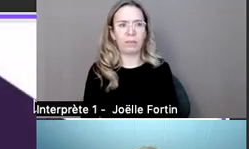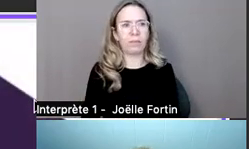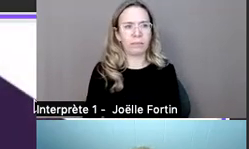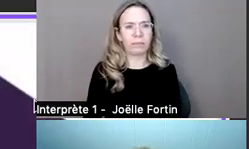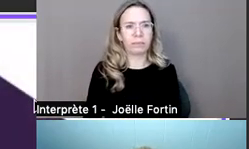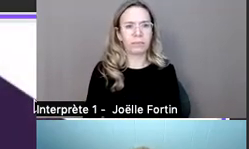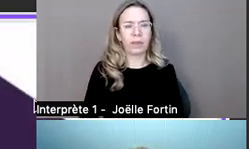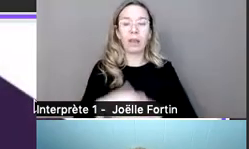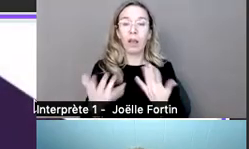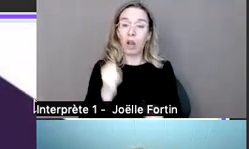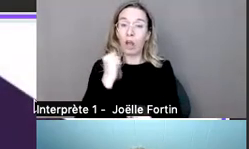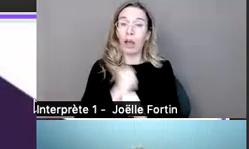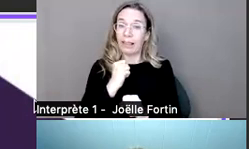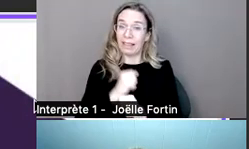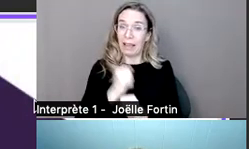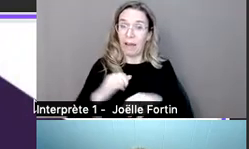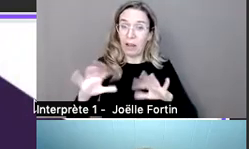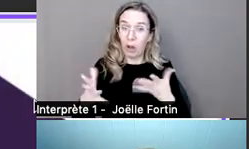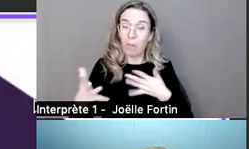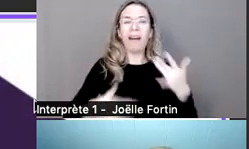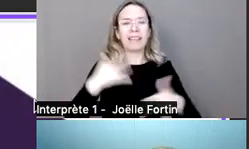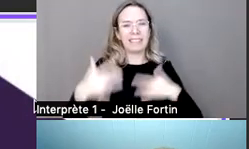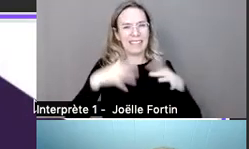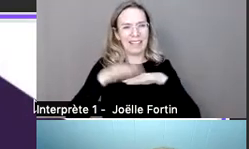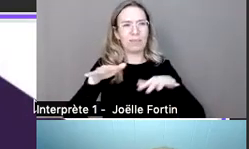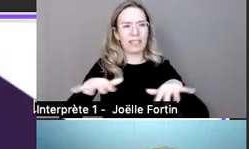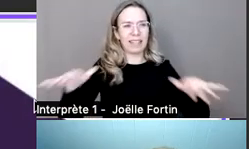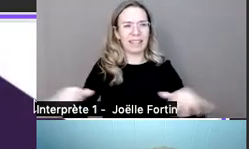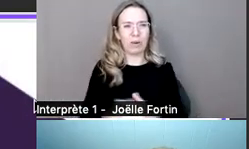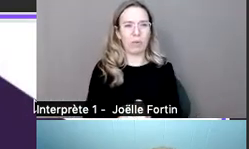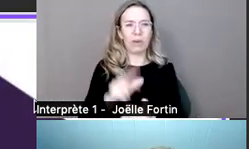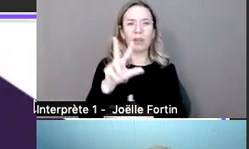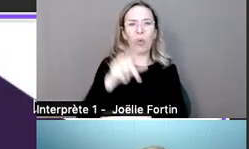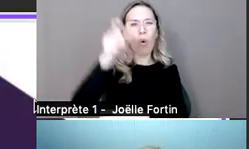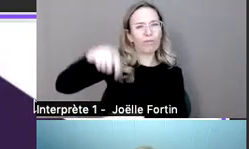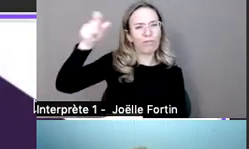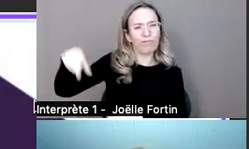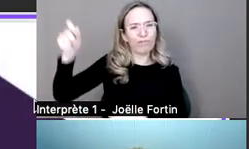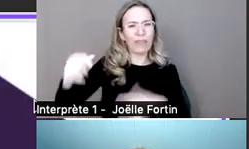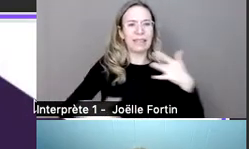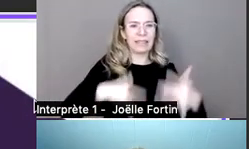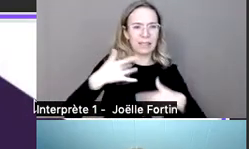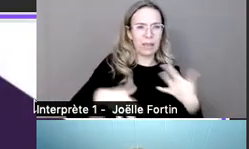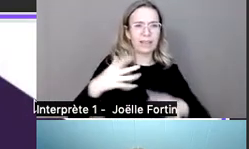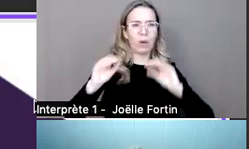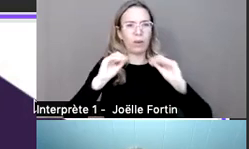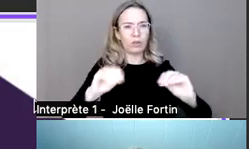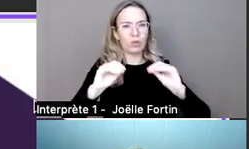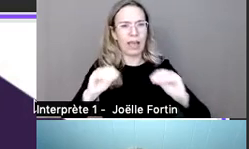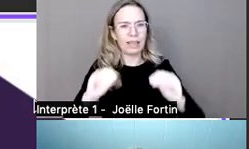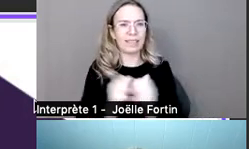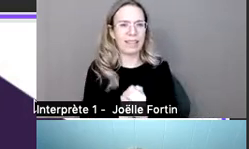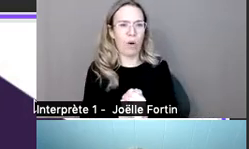dit, le travail se fait par la sensibilisation. Ce sont les 3 piliers de la stratégie: la sensibilisation et éducation du public, la formation